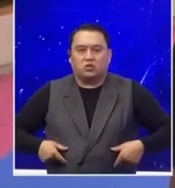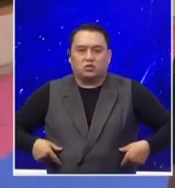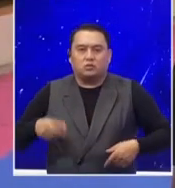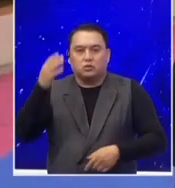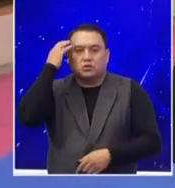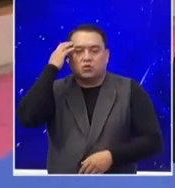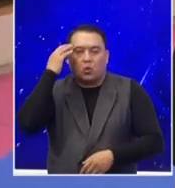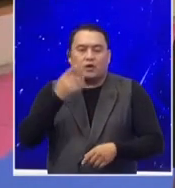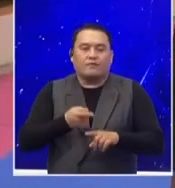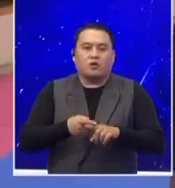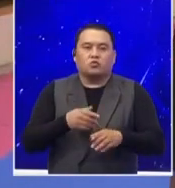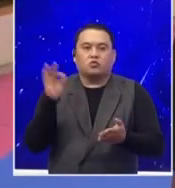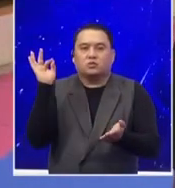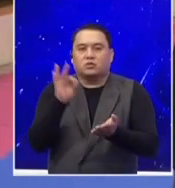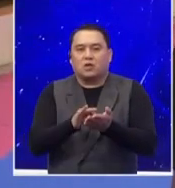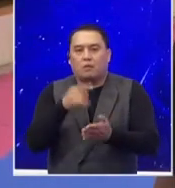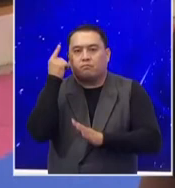Основная цель – я хочу